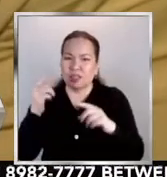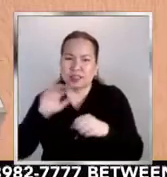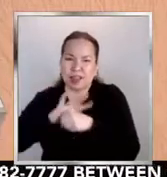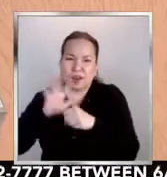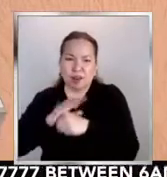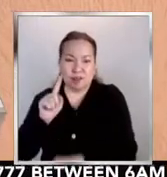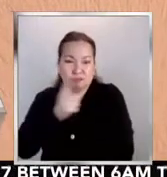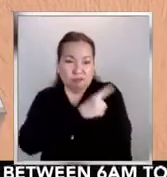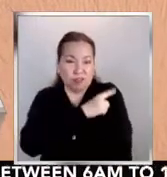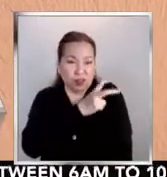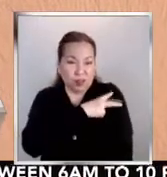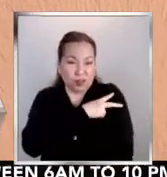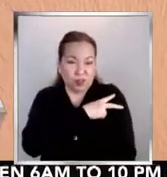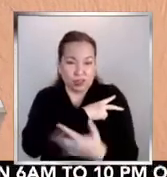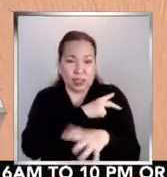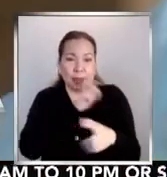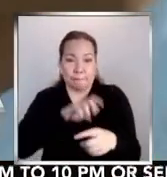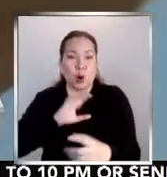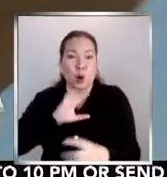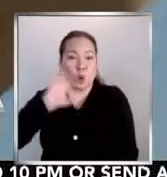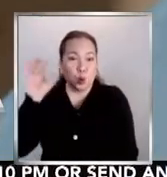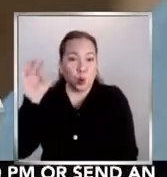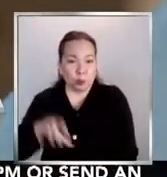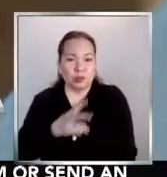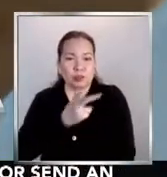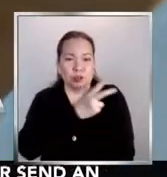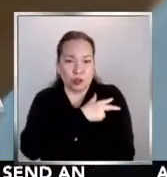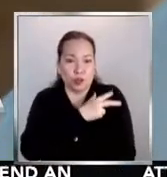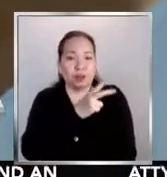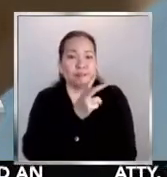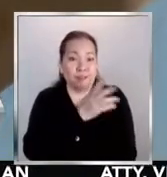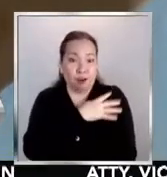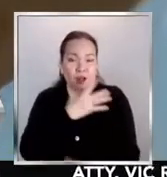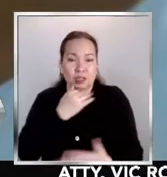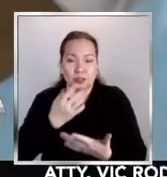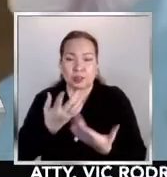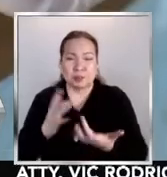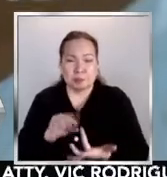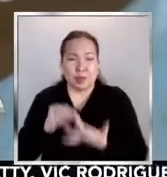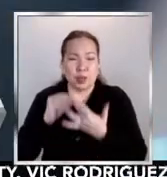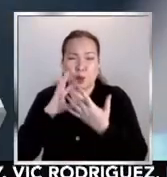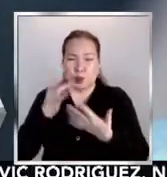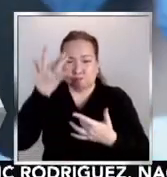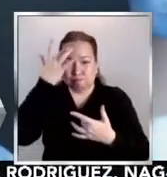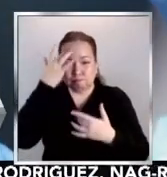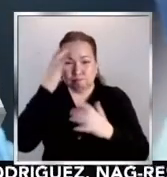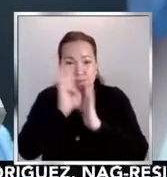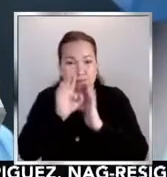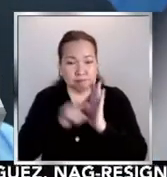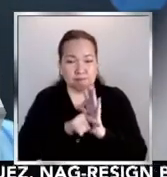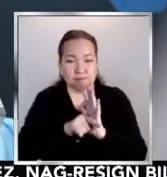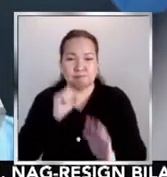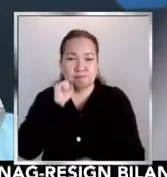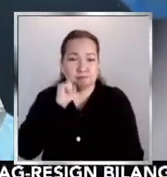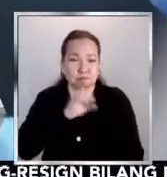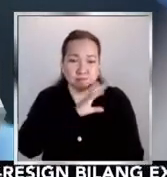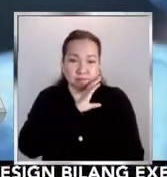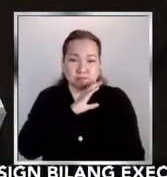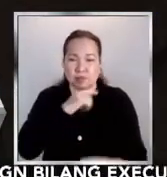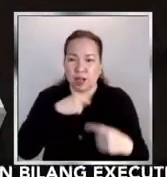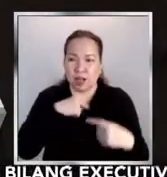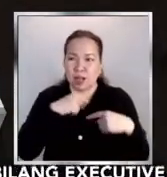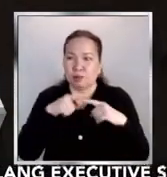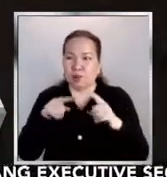Kailangan aniyan ng dagdag na proteksyon lalo na sa mga may comorbidities, senior citizen, immunocompromised at healthcare